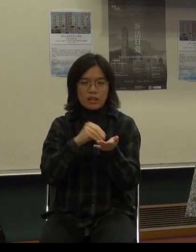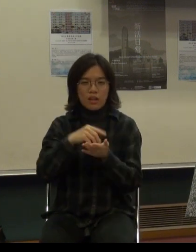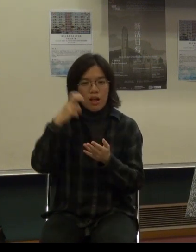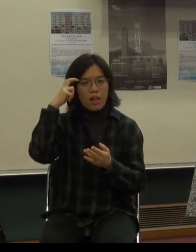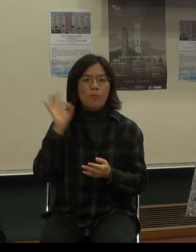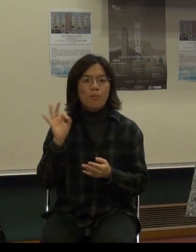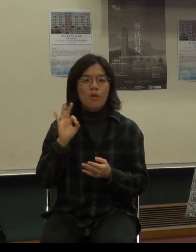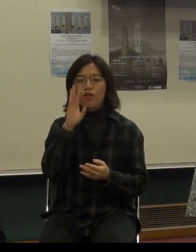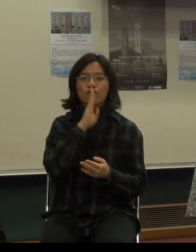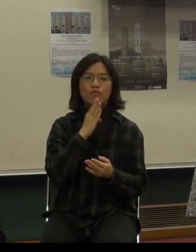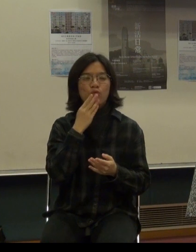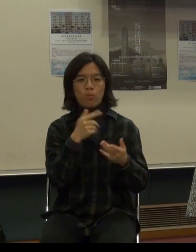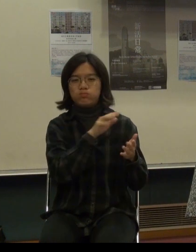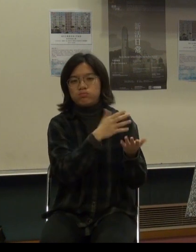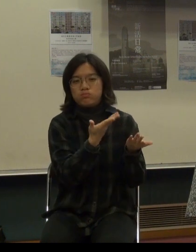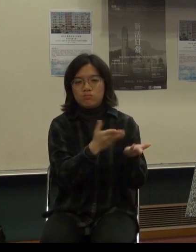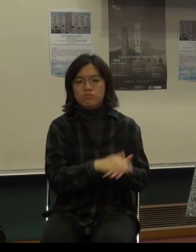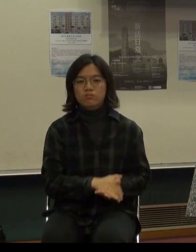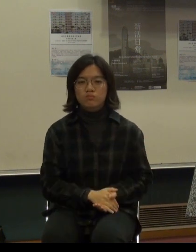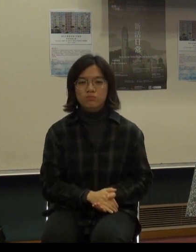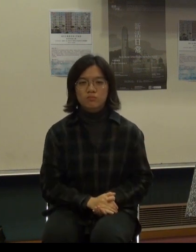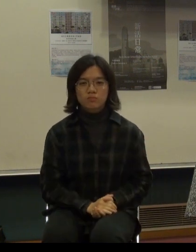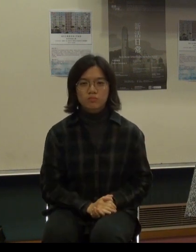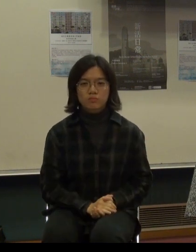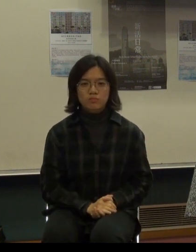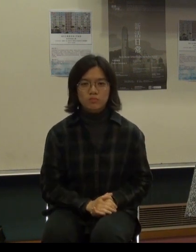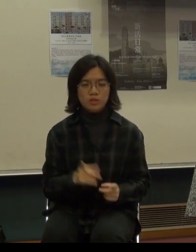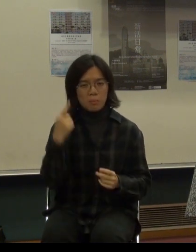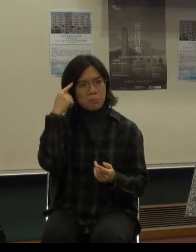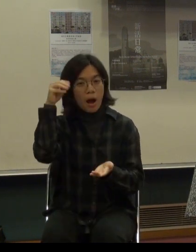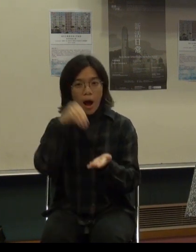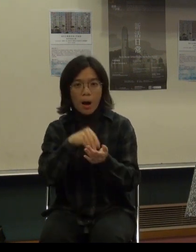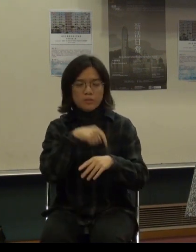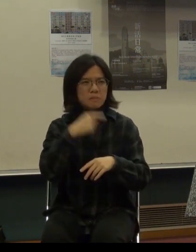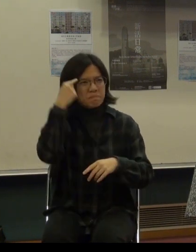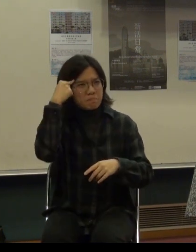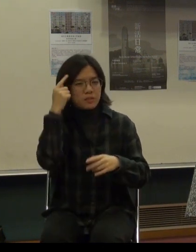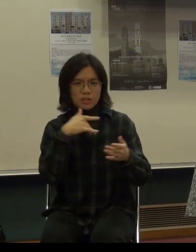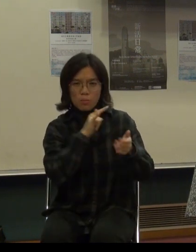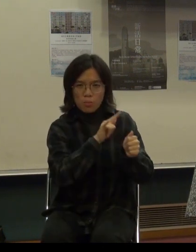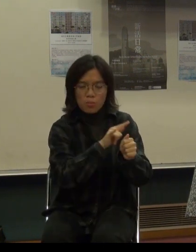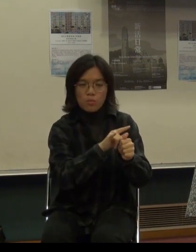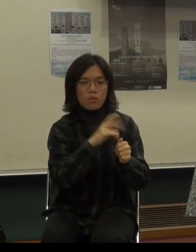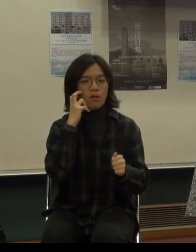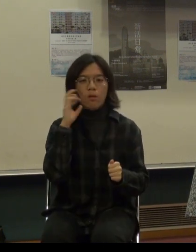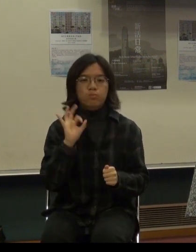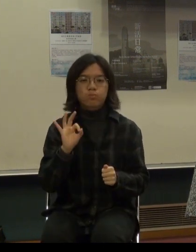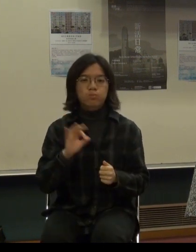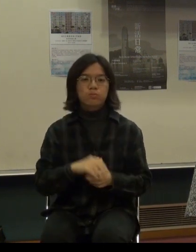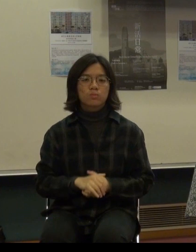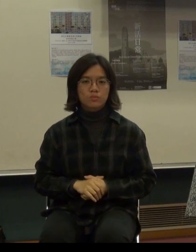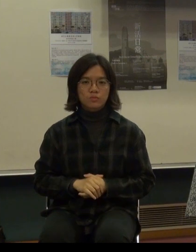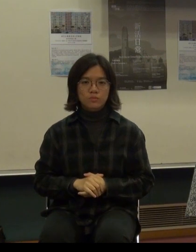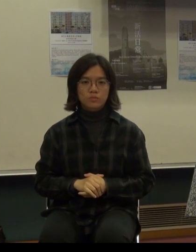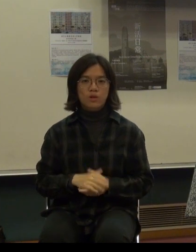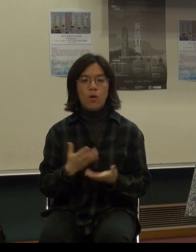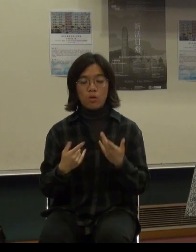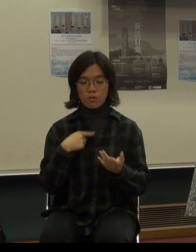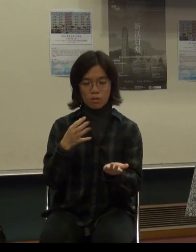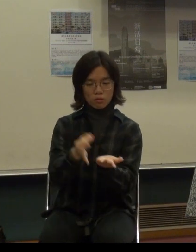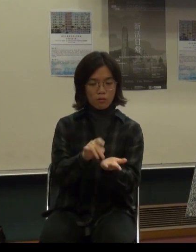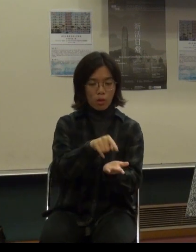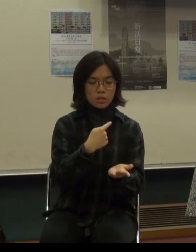個咁樣嘅好強烈嘅諗法，即係喺我睇到嘅文件裏邊嚇。總之嗰度有需，嗰笪地有需